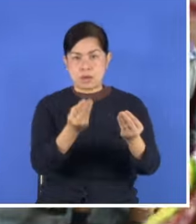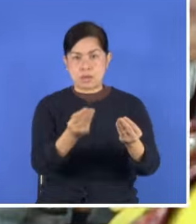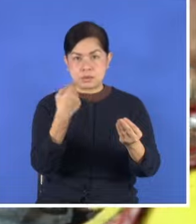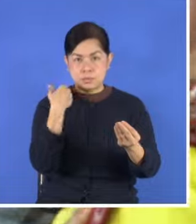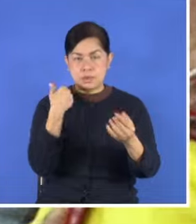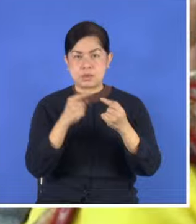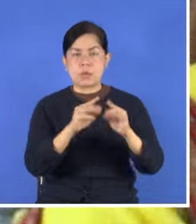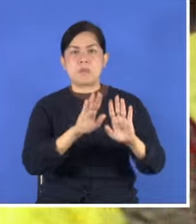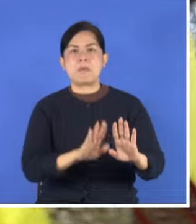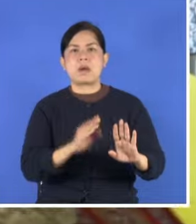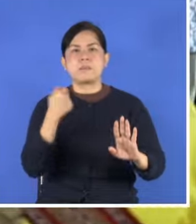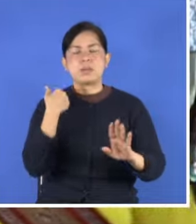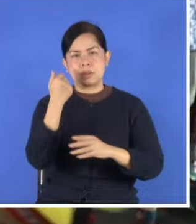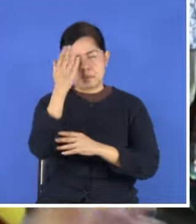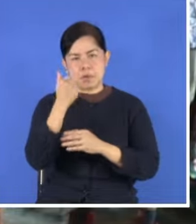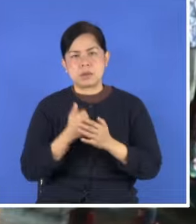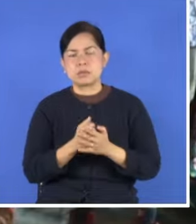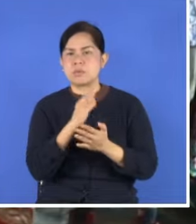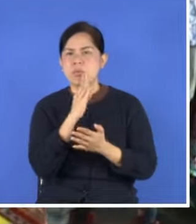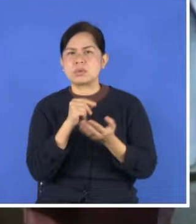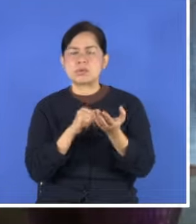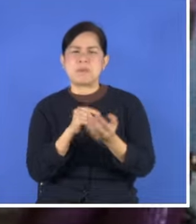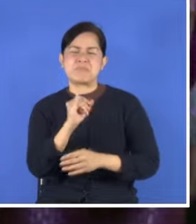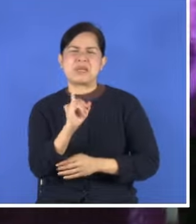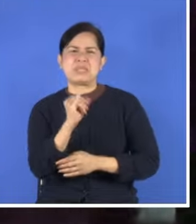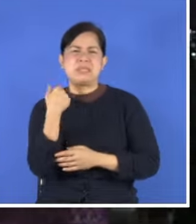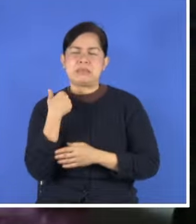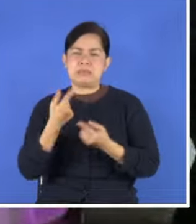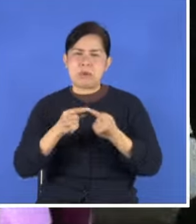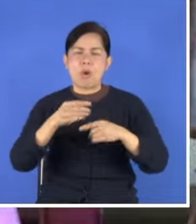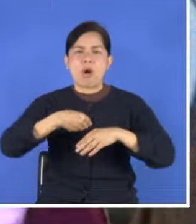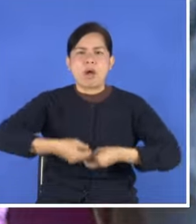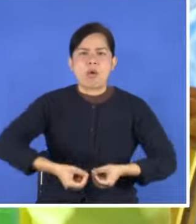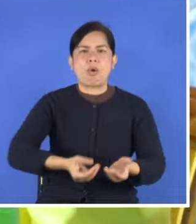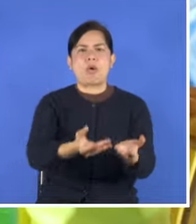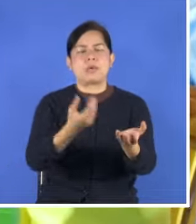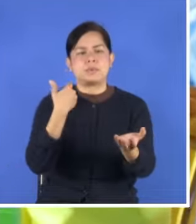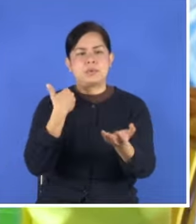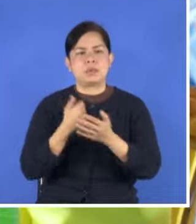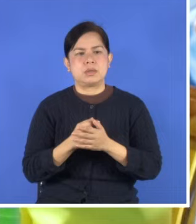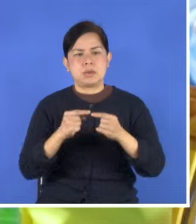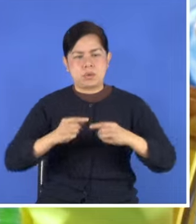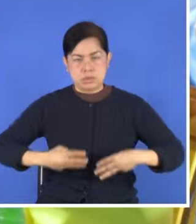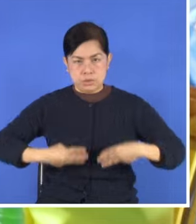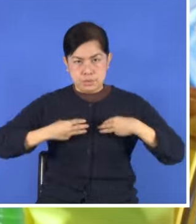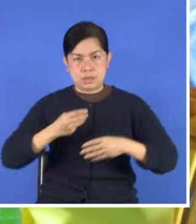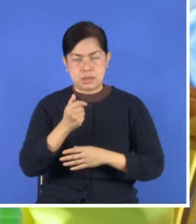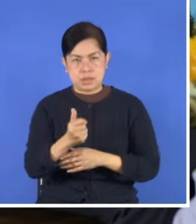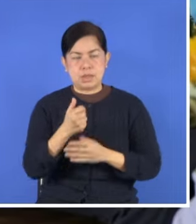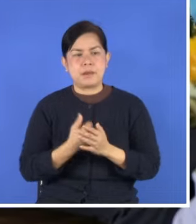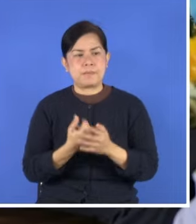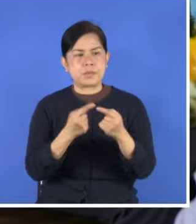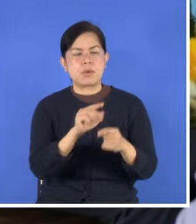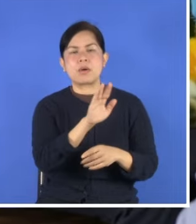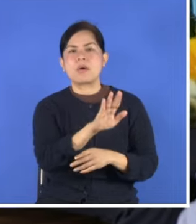ผาสาทเพื่อเป็นการลอยสิ่งไม่ดีทิ้งไปกับแม่น้ำโขงชีวิตก็จะดีขึ้นนี่ค่ะแต่ละพื้นที่